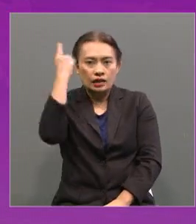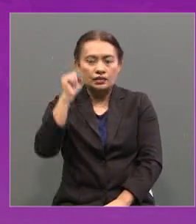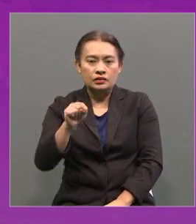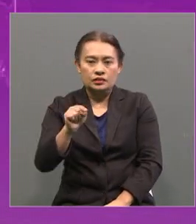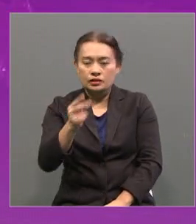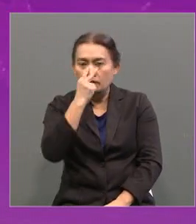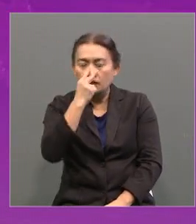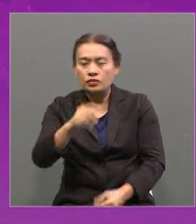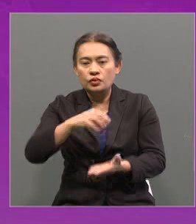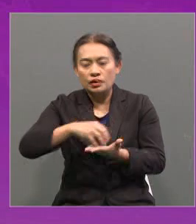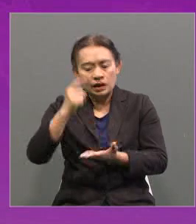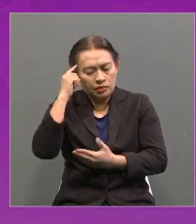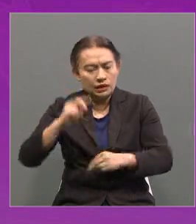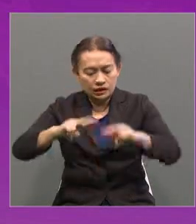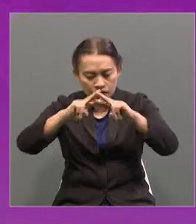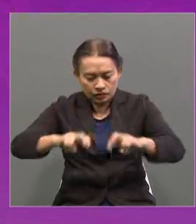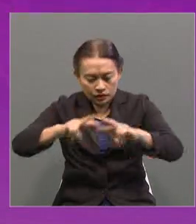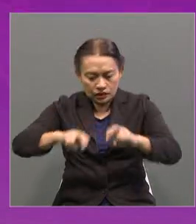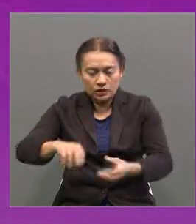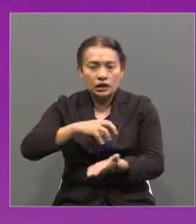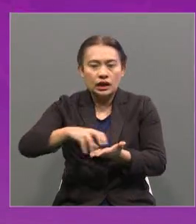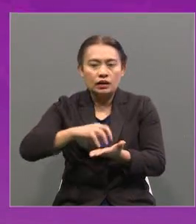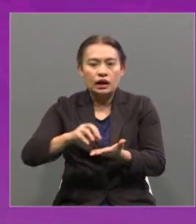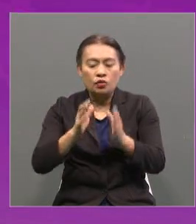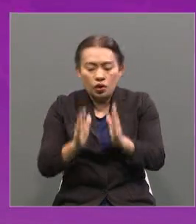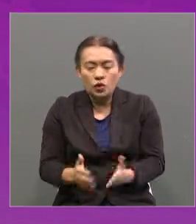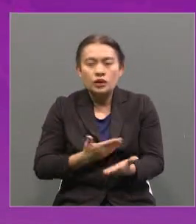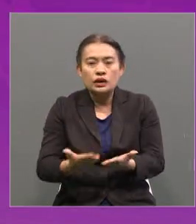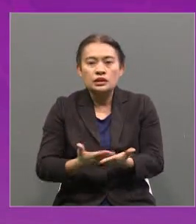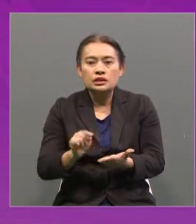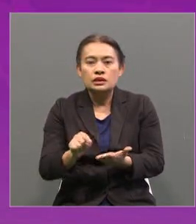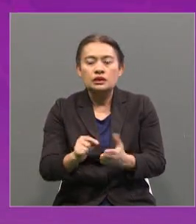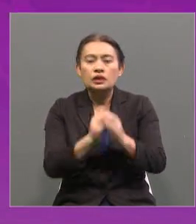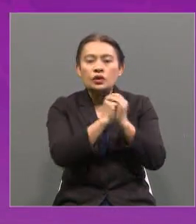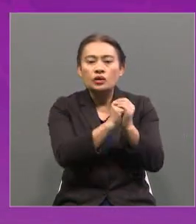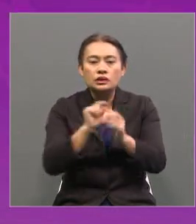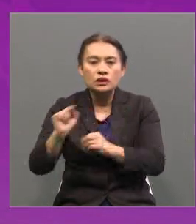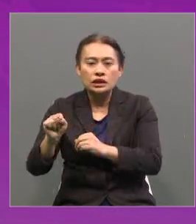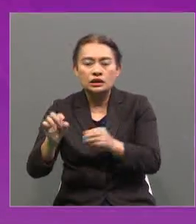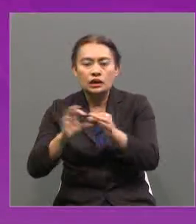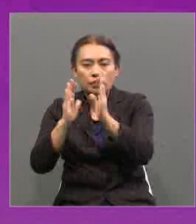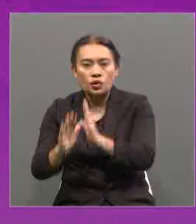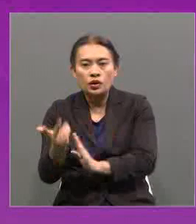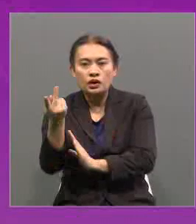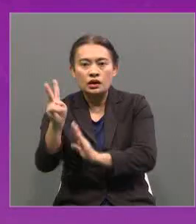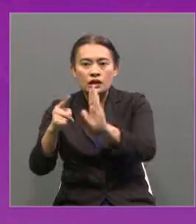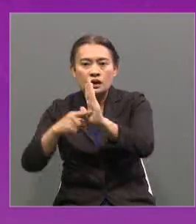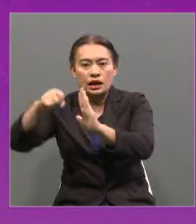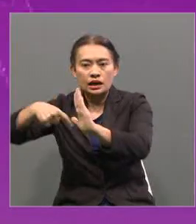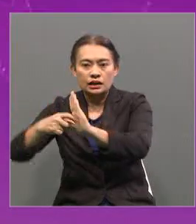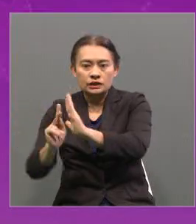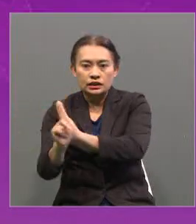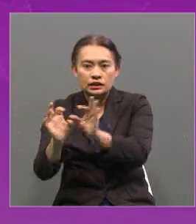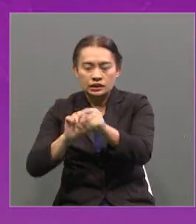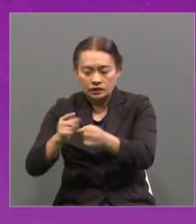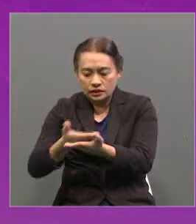ลองมาฟังวันนี้เขาวิเคราะห์ให้ฟังด้วยนะเพราะว่าพฤติกรรมการซื้อของของจีนนะคะสักสถานต่างกันโดยสิ้นเชิงจะได้ดูว่าเราต้องเตรียม